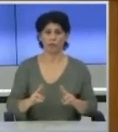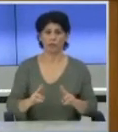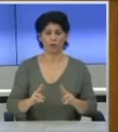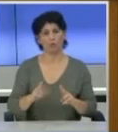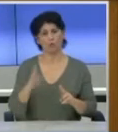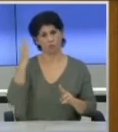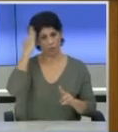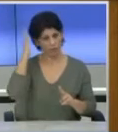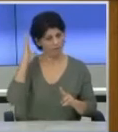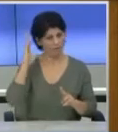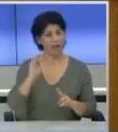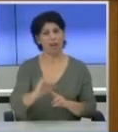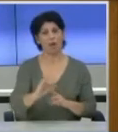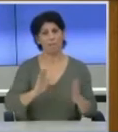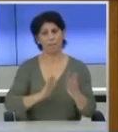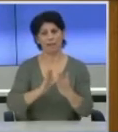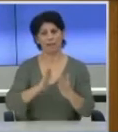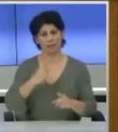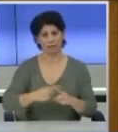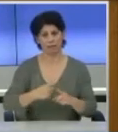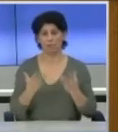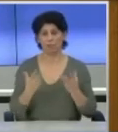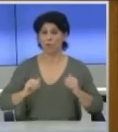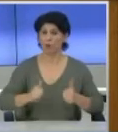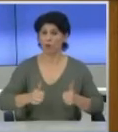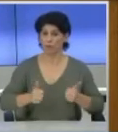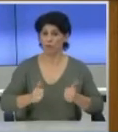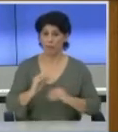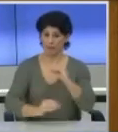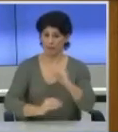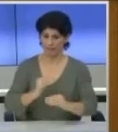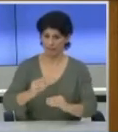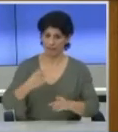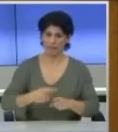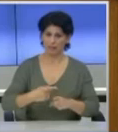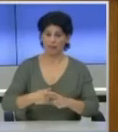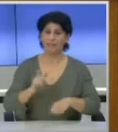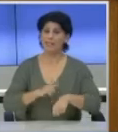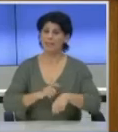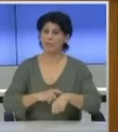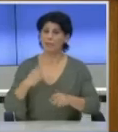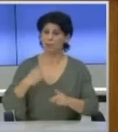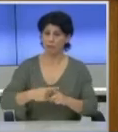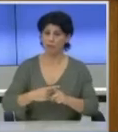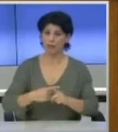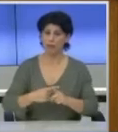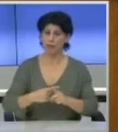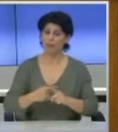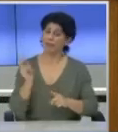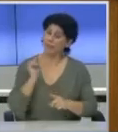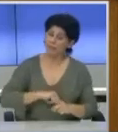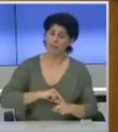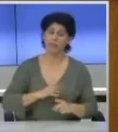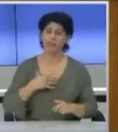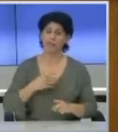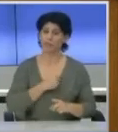Κεφαλαίου απέναντι στην Ελλάδα με πολλές πρωτοβουλίες επενδυτικές για τη χώρα μας. Την ώρα λοιπόν που η χώρα ανακτά αξιοπιστία στην